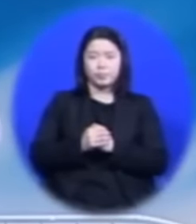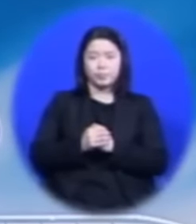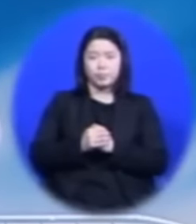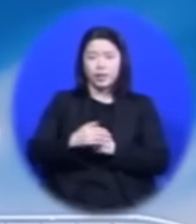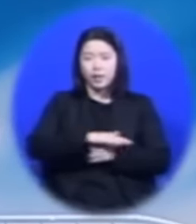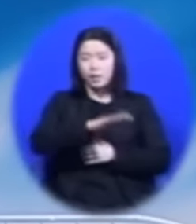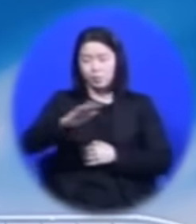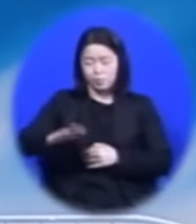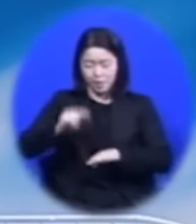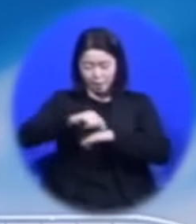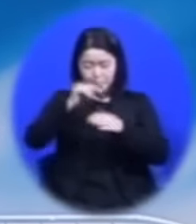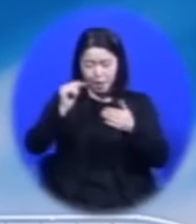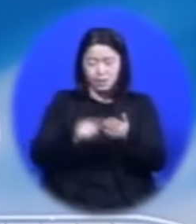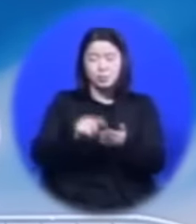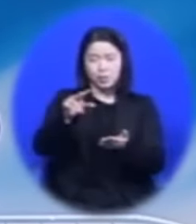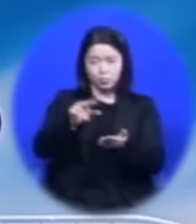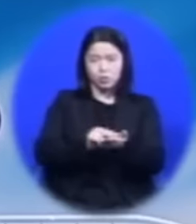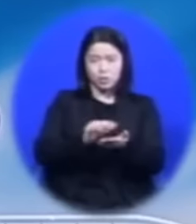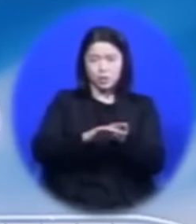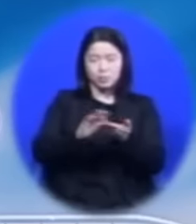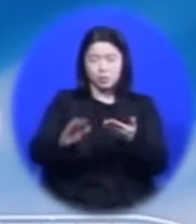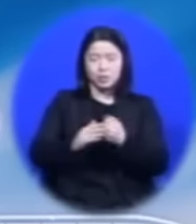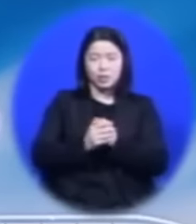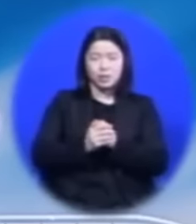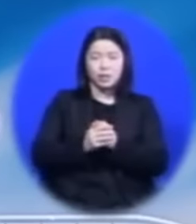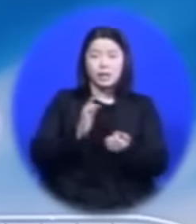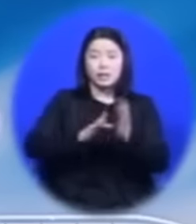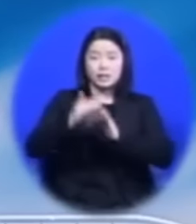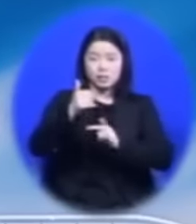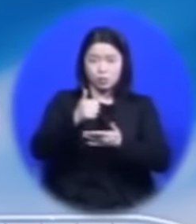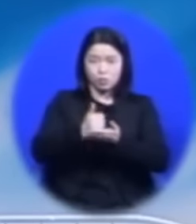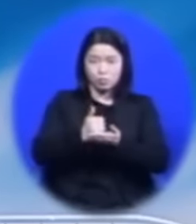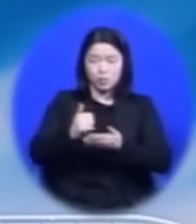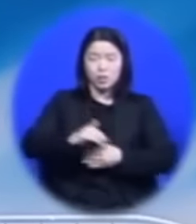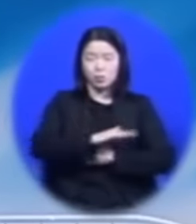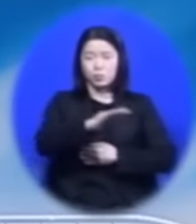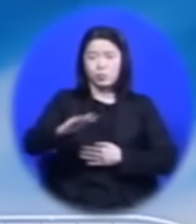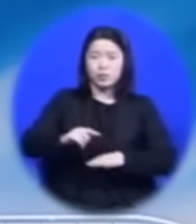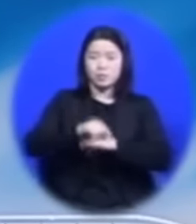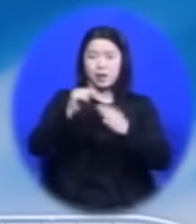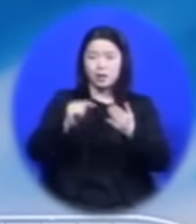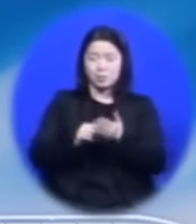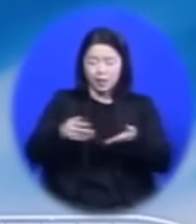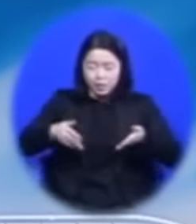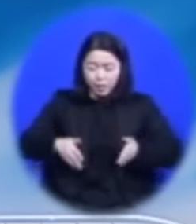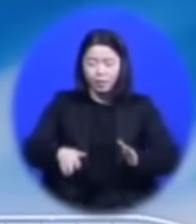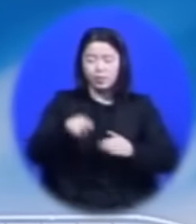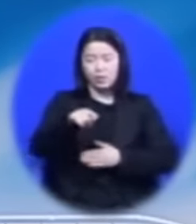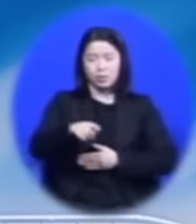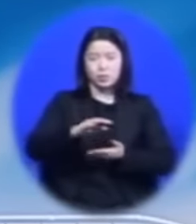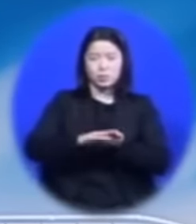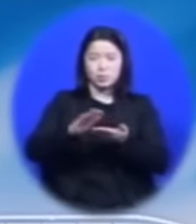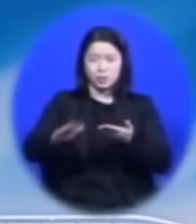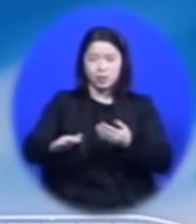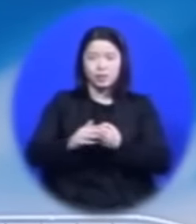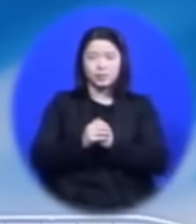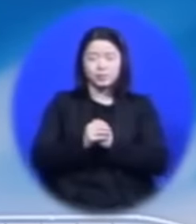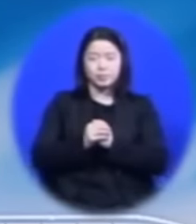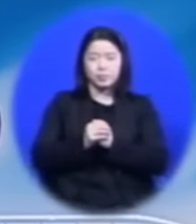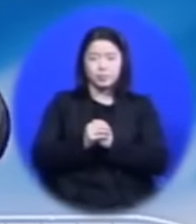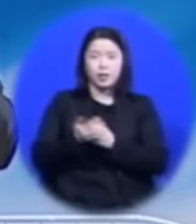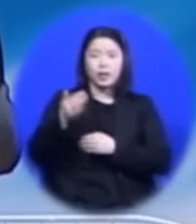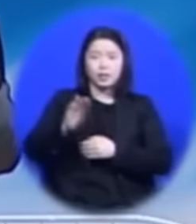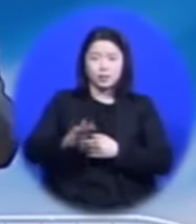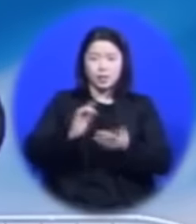우리의 마음이 문제입니다. 예수님이 우리 마음에 태어나시는 것이거든요.